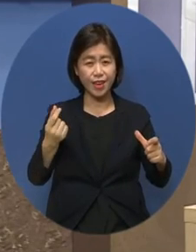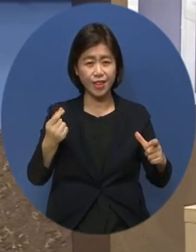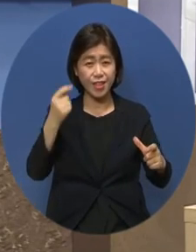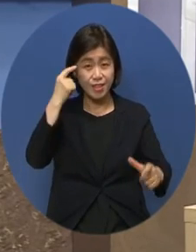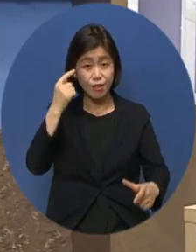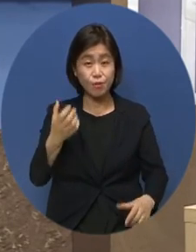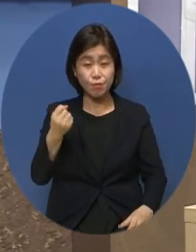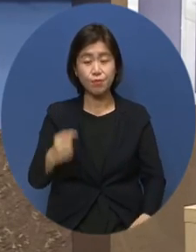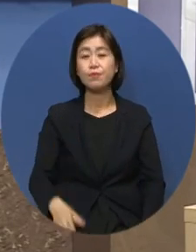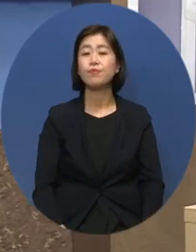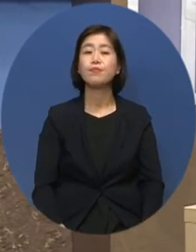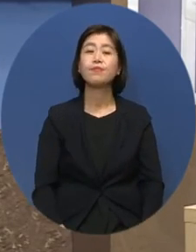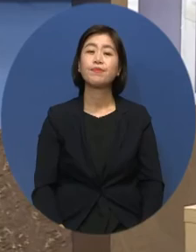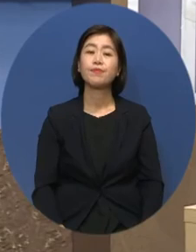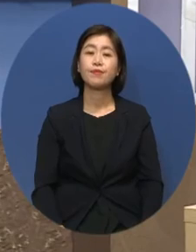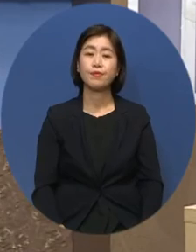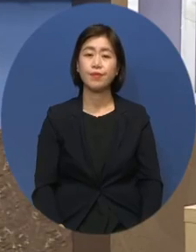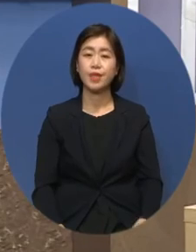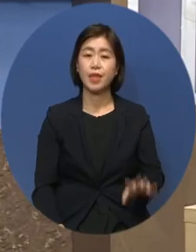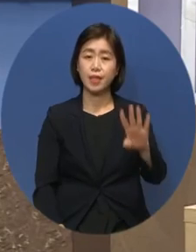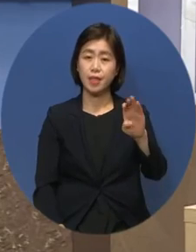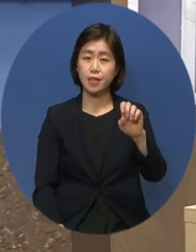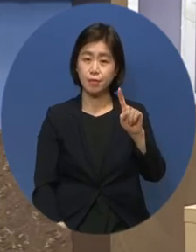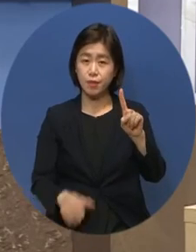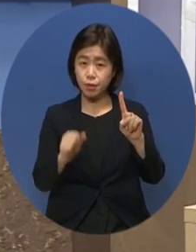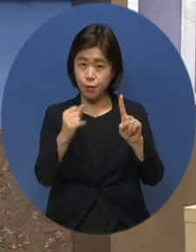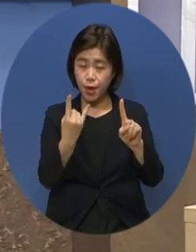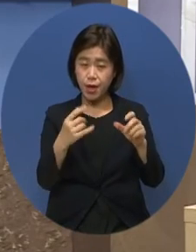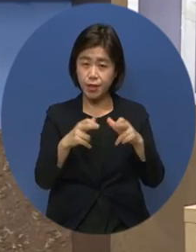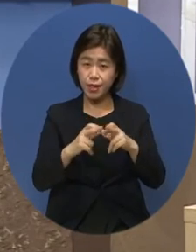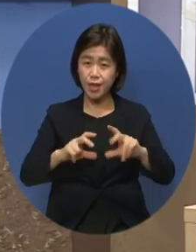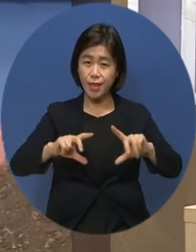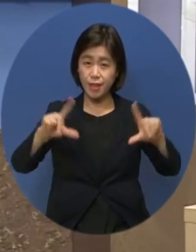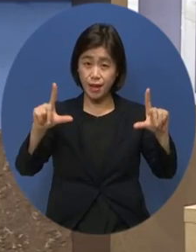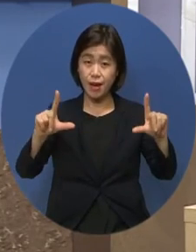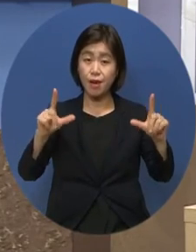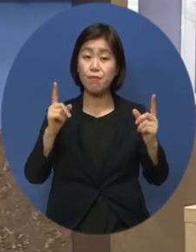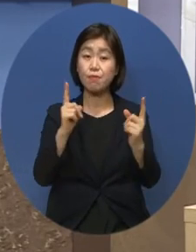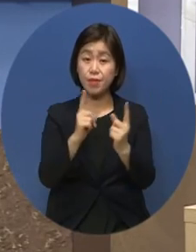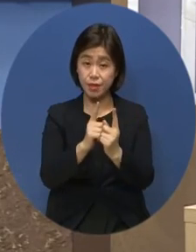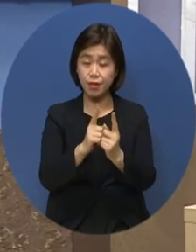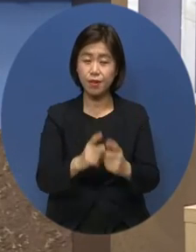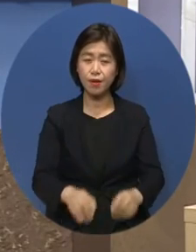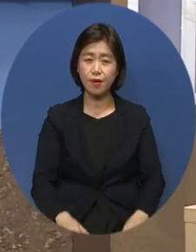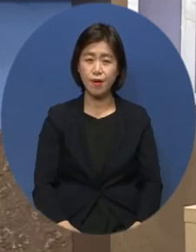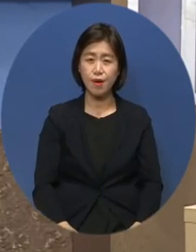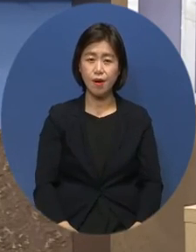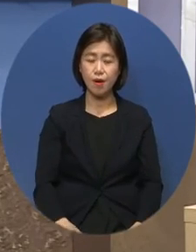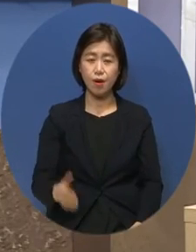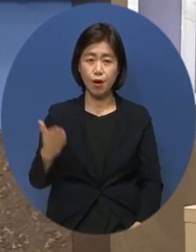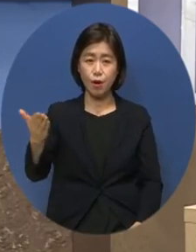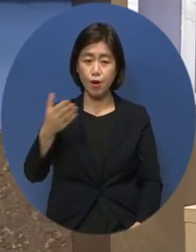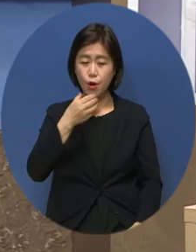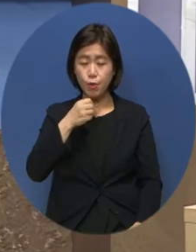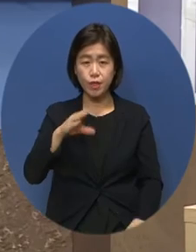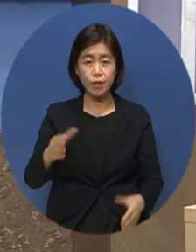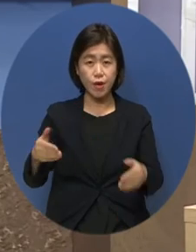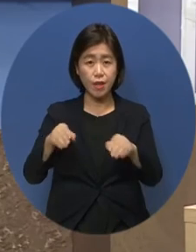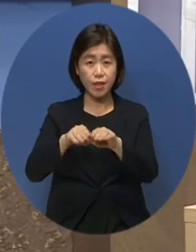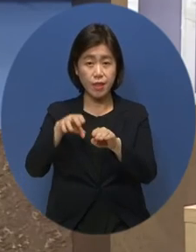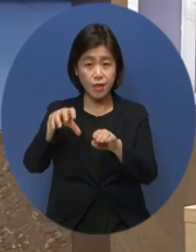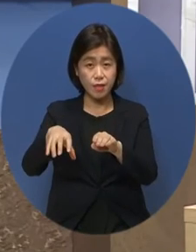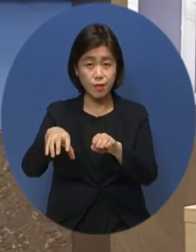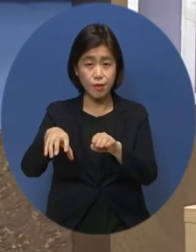다가오는 제 41 장애인의 날을 맞아서 복지관에서 도 좀 준비하고 계신 게 있을 것 같은데